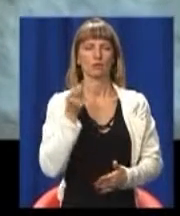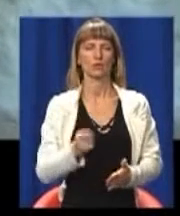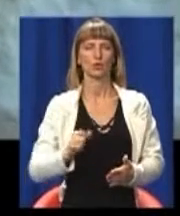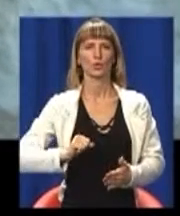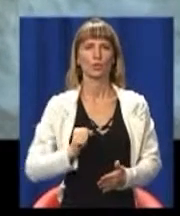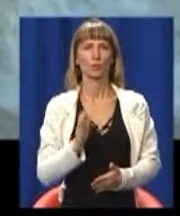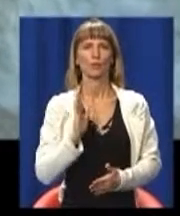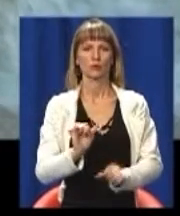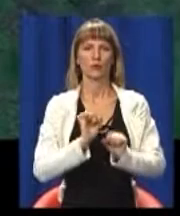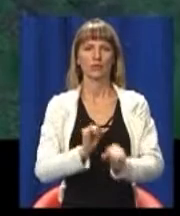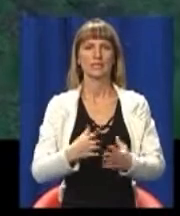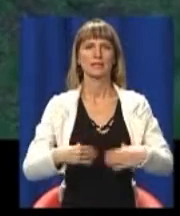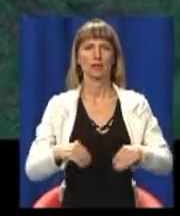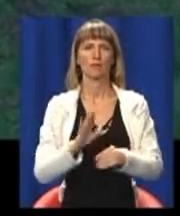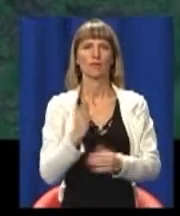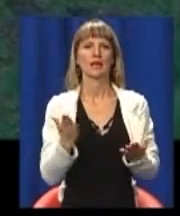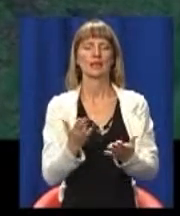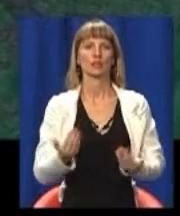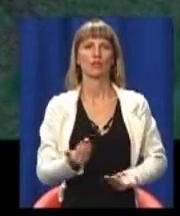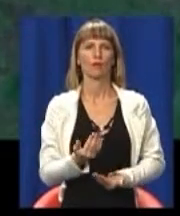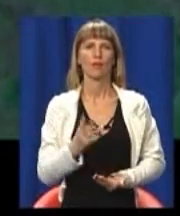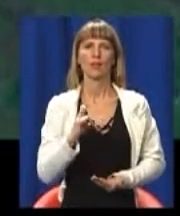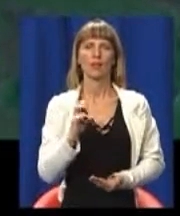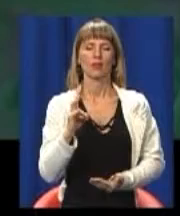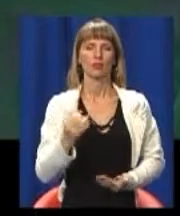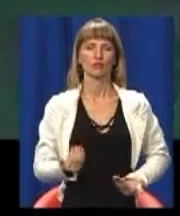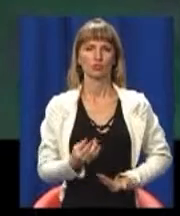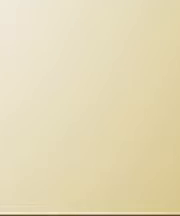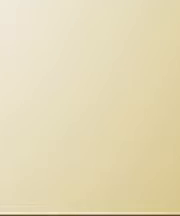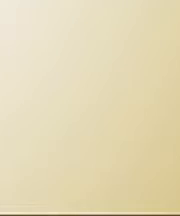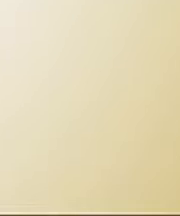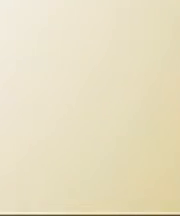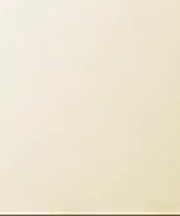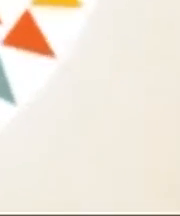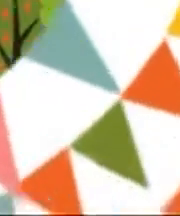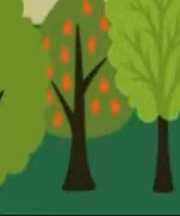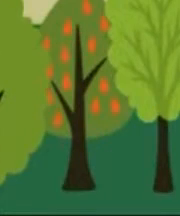необхідності будуть захищати родину, в якій живуть не на життя, а на смерть.